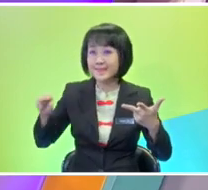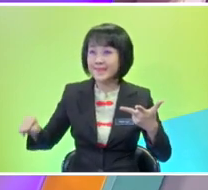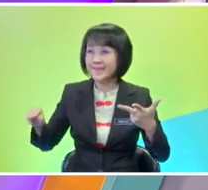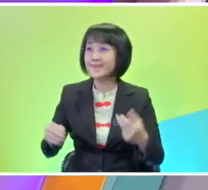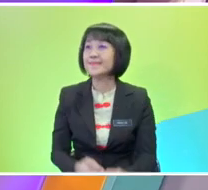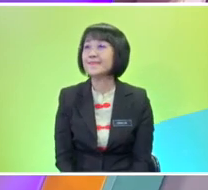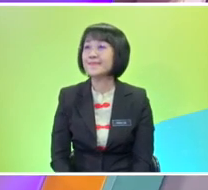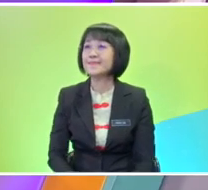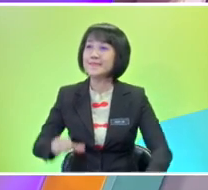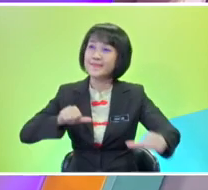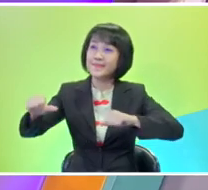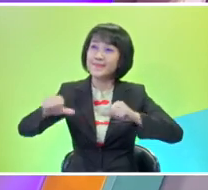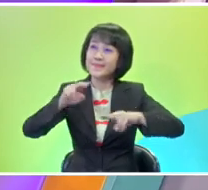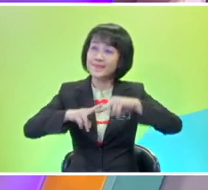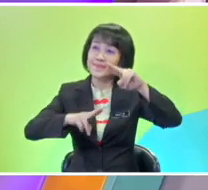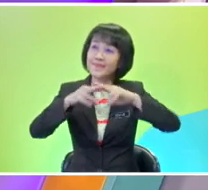muridnya